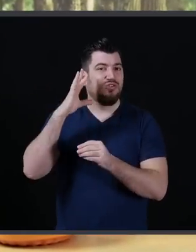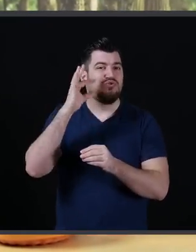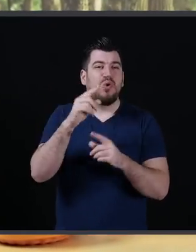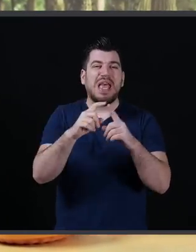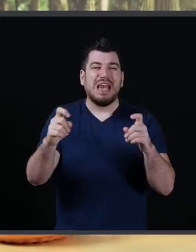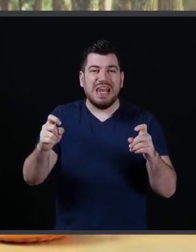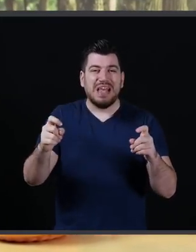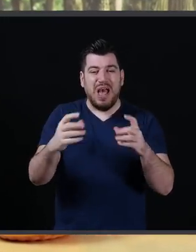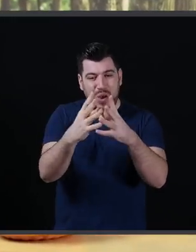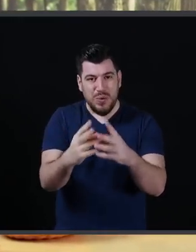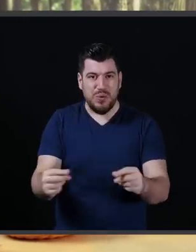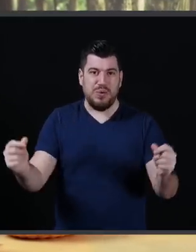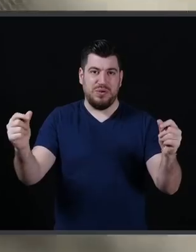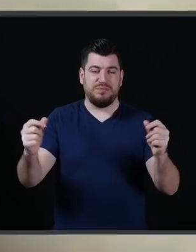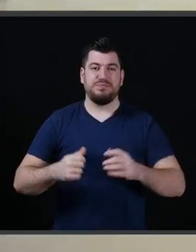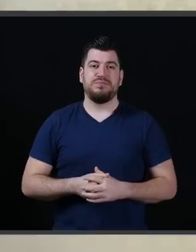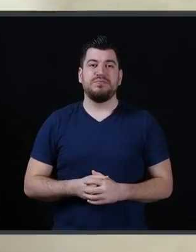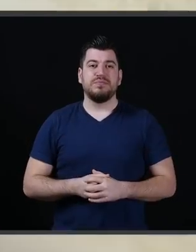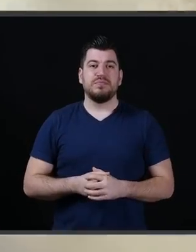Και θα ρίξω μέσα το αλεύρι